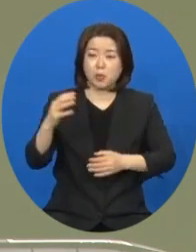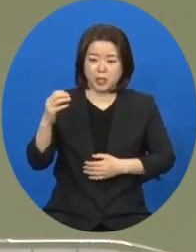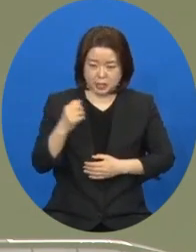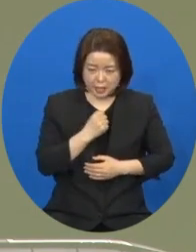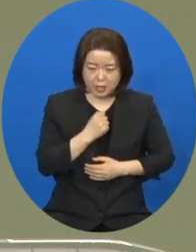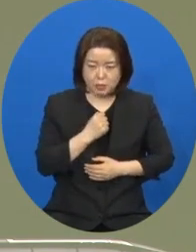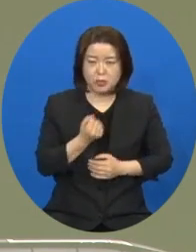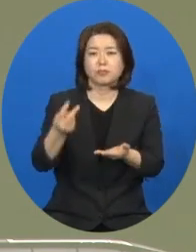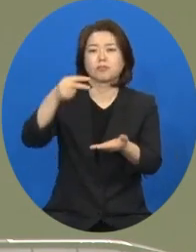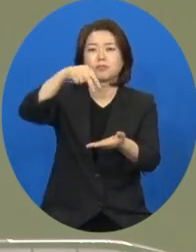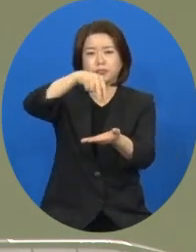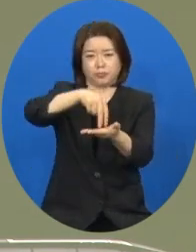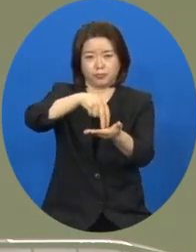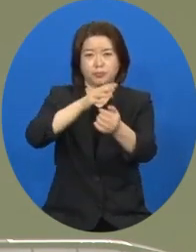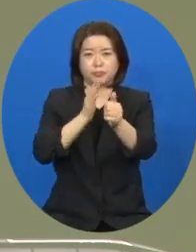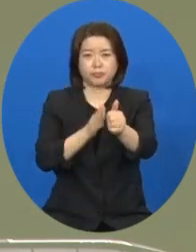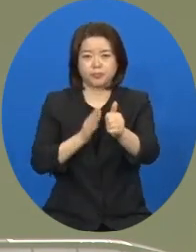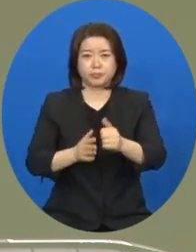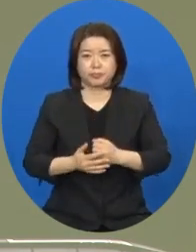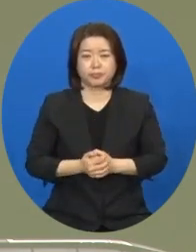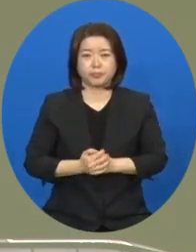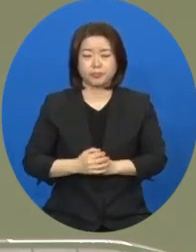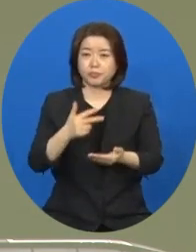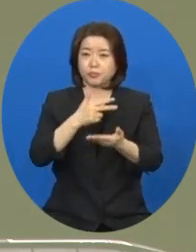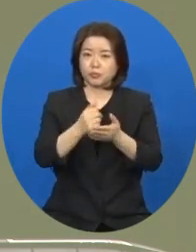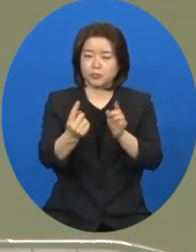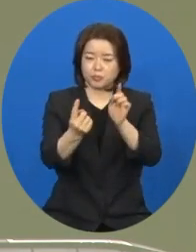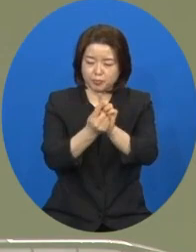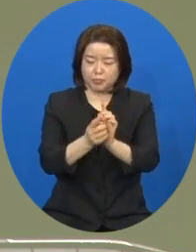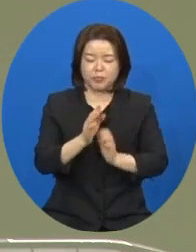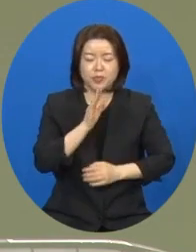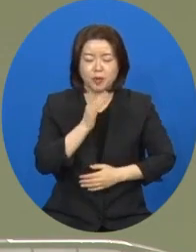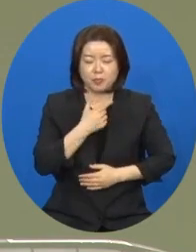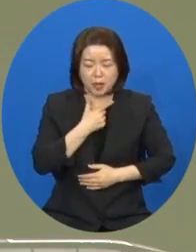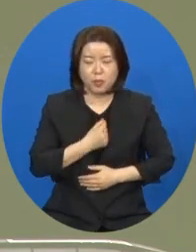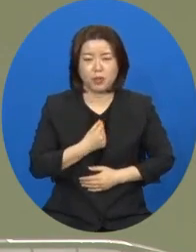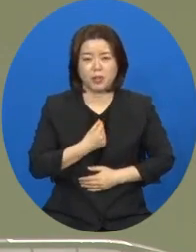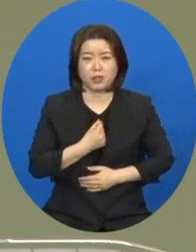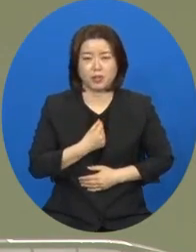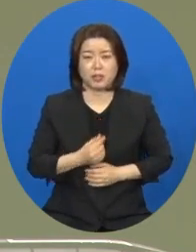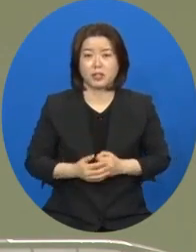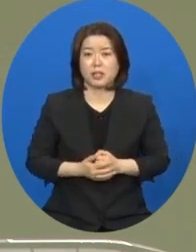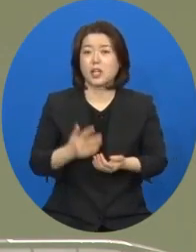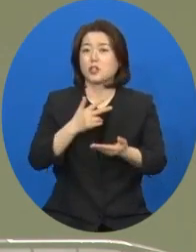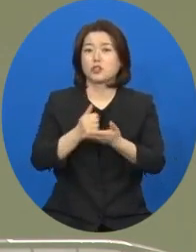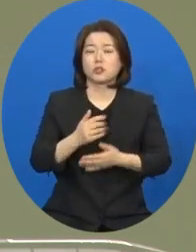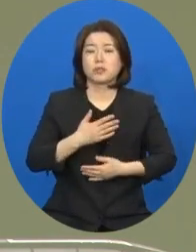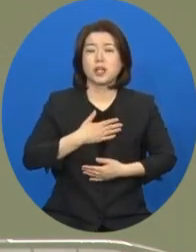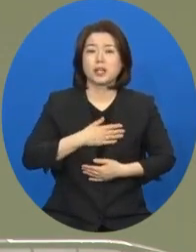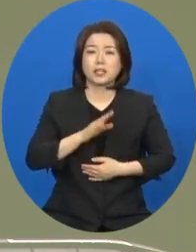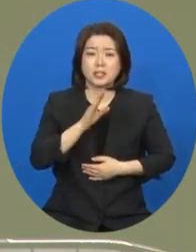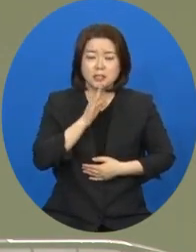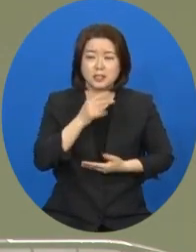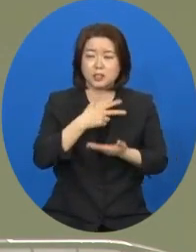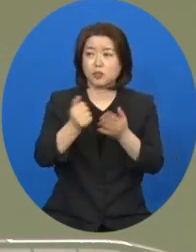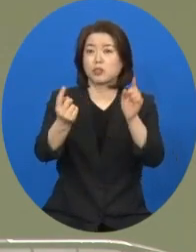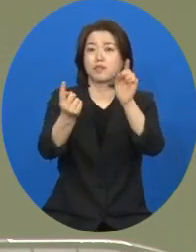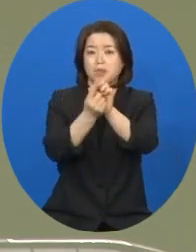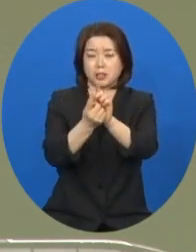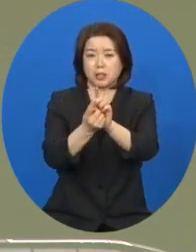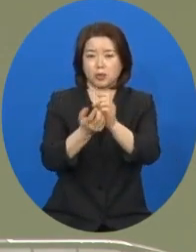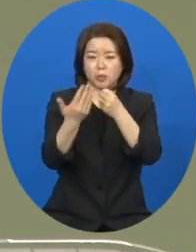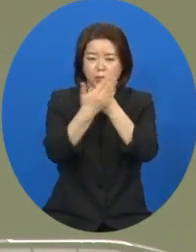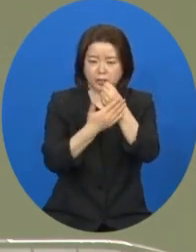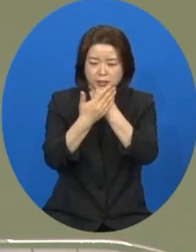일어나시기 바랍니다. 주님을 만나기를 정말 원하시는 주님, 제가 진짜 주님 만나고 은혜의